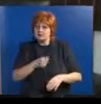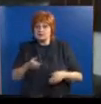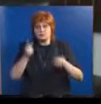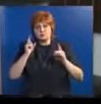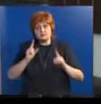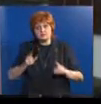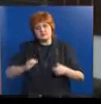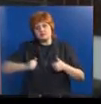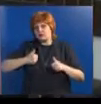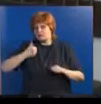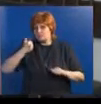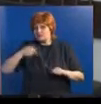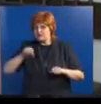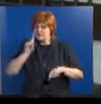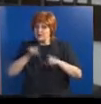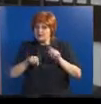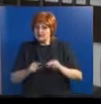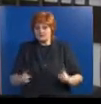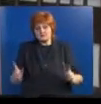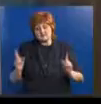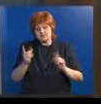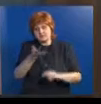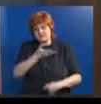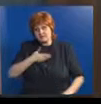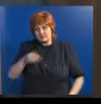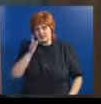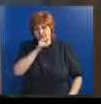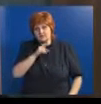настоящие мужество и отвага все реже встречаются в наше время.